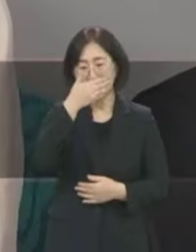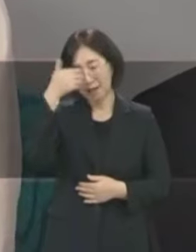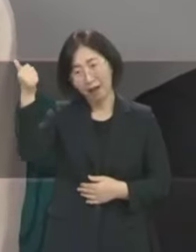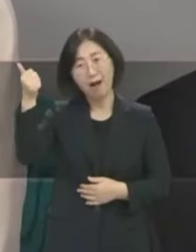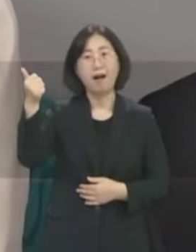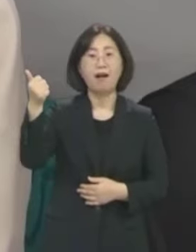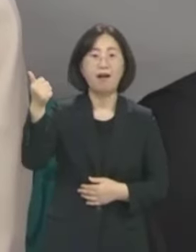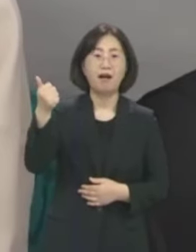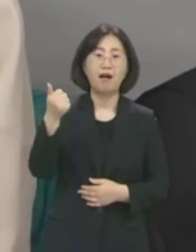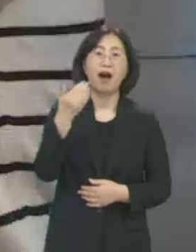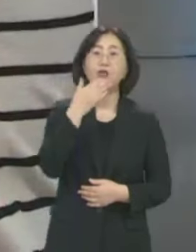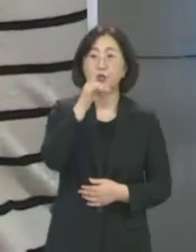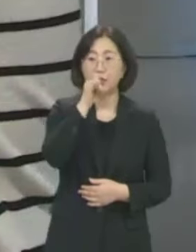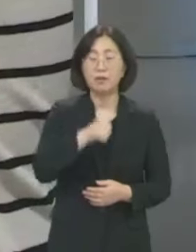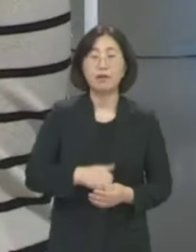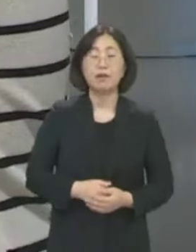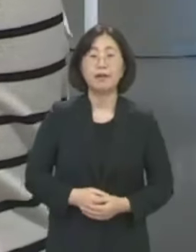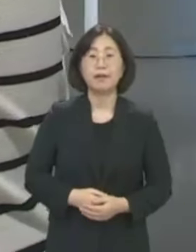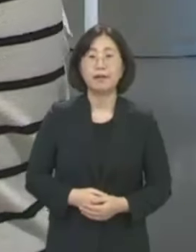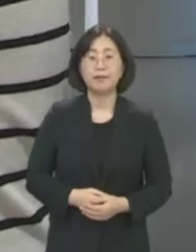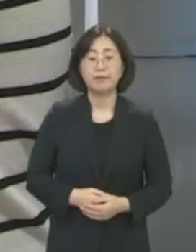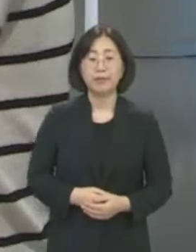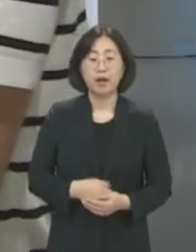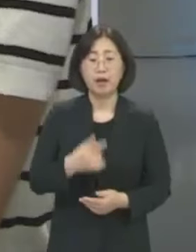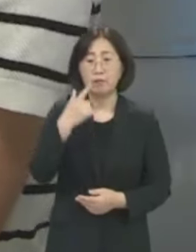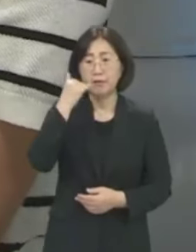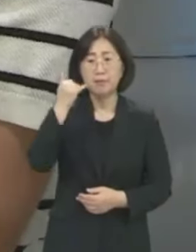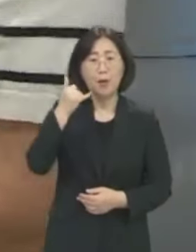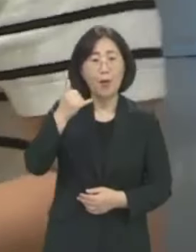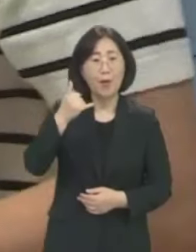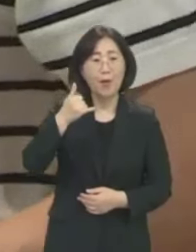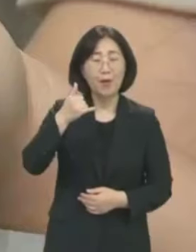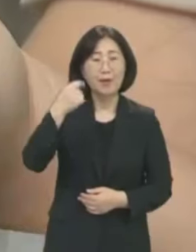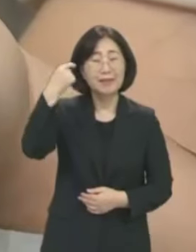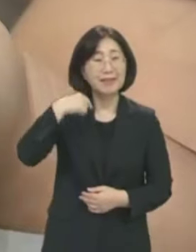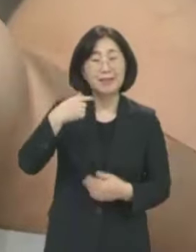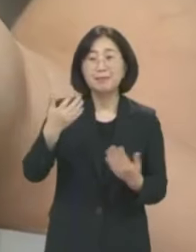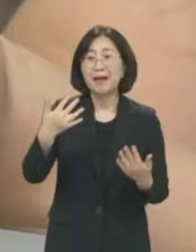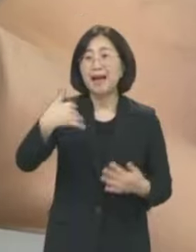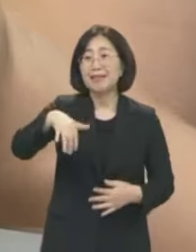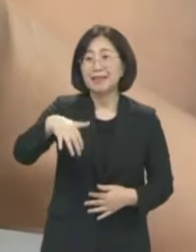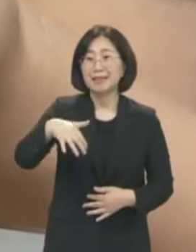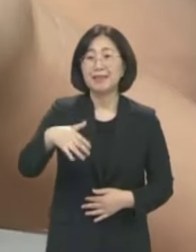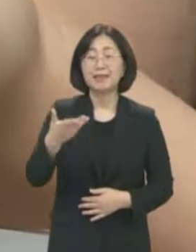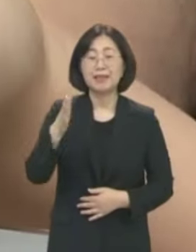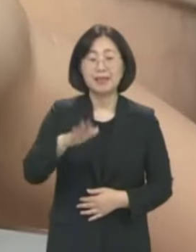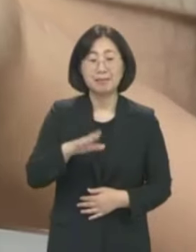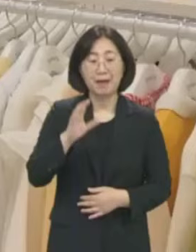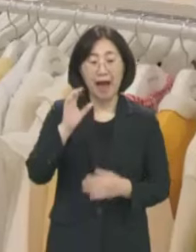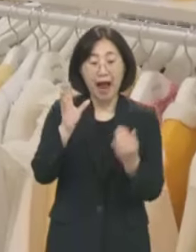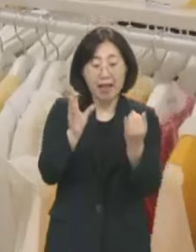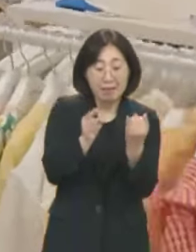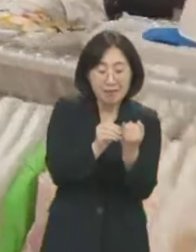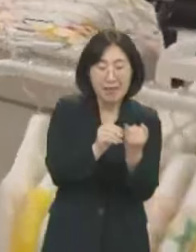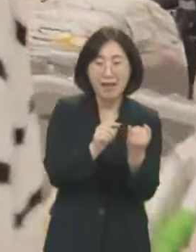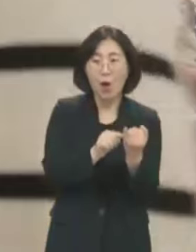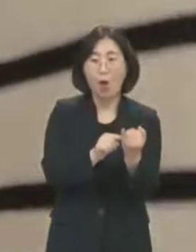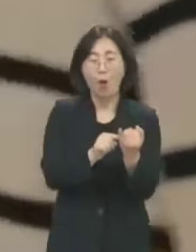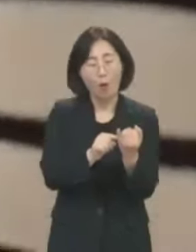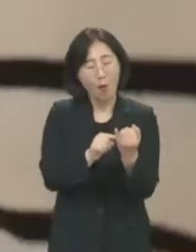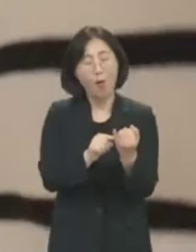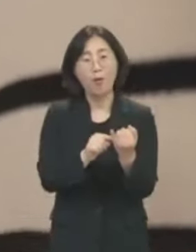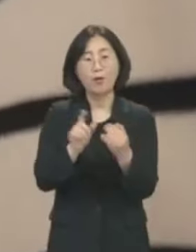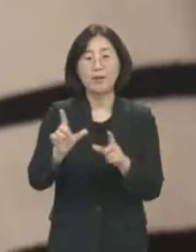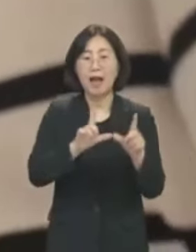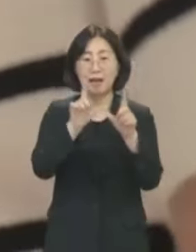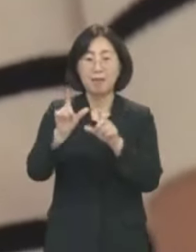하실 수도 있는 거고. 아직 부모가 된다는 게 실감나진 않지만 아이가 생겼다는 것만으로도 삶에 큰